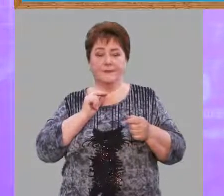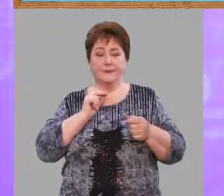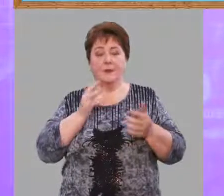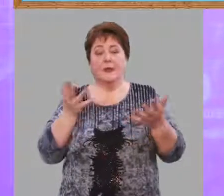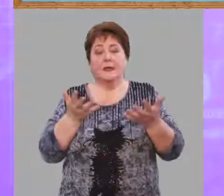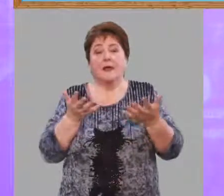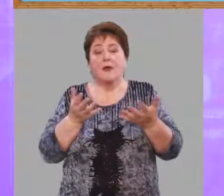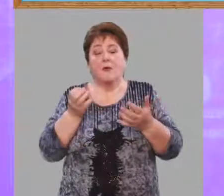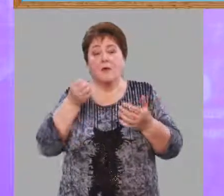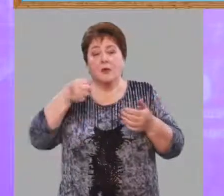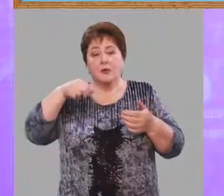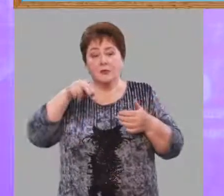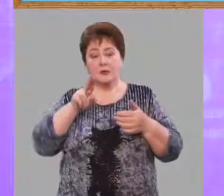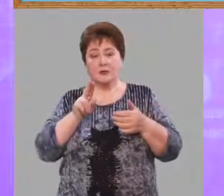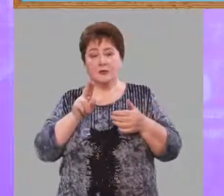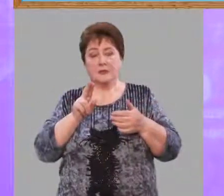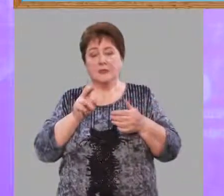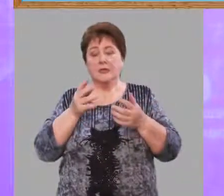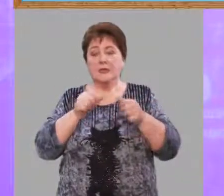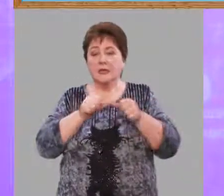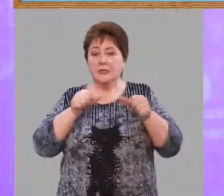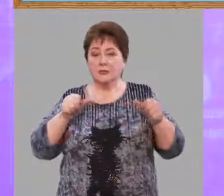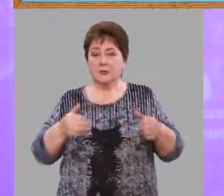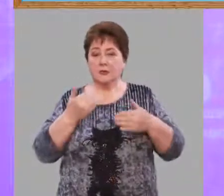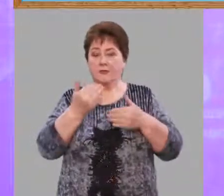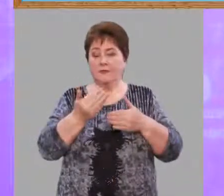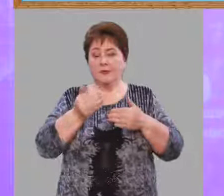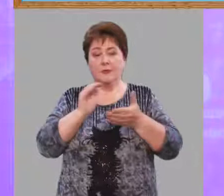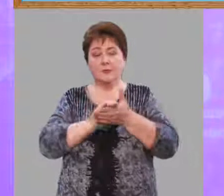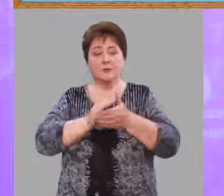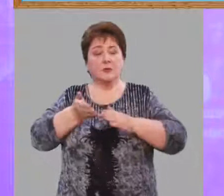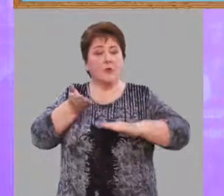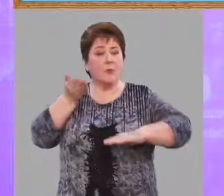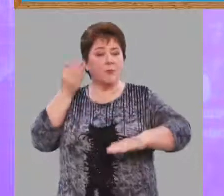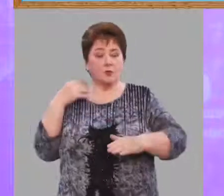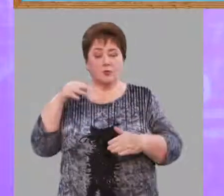С какой единицей измерения вы познакомились на прошлом уроке?